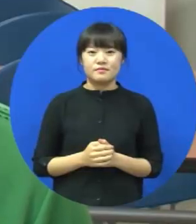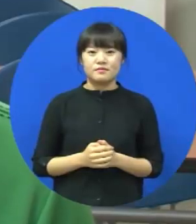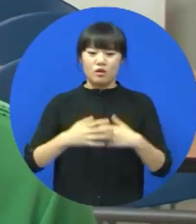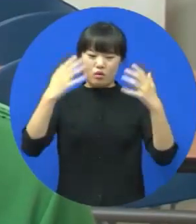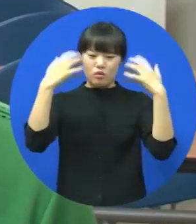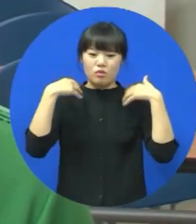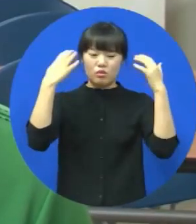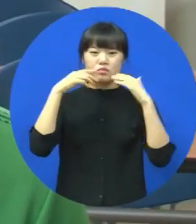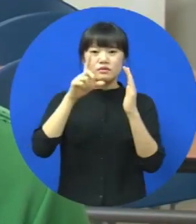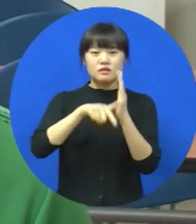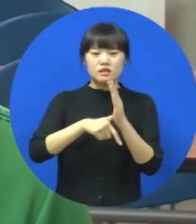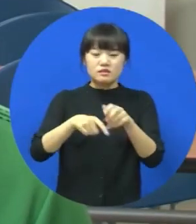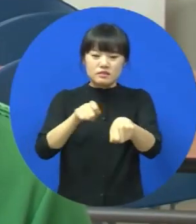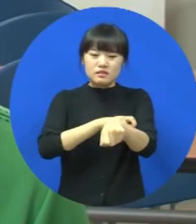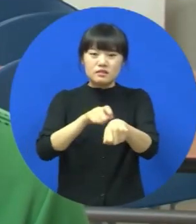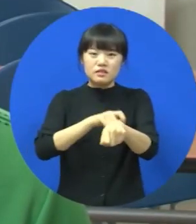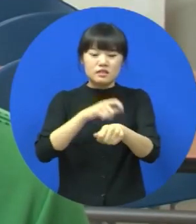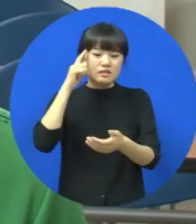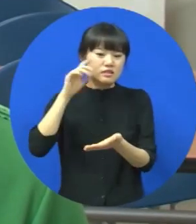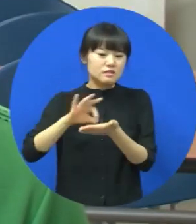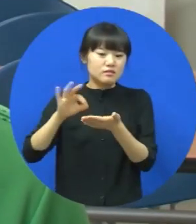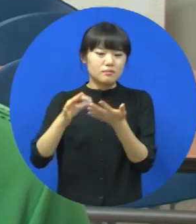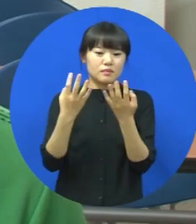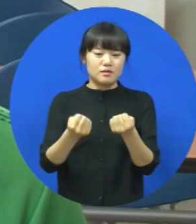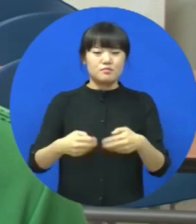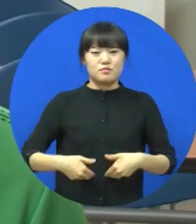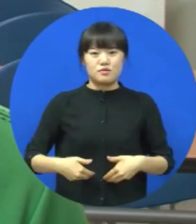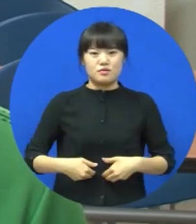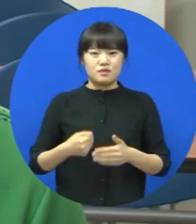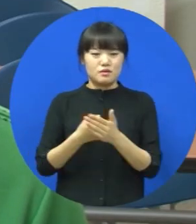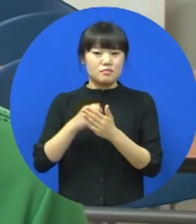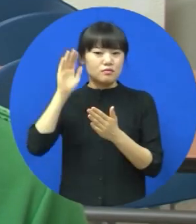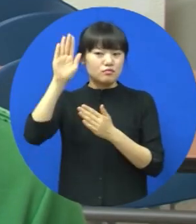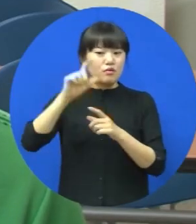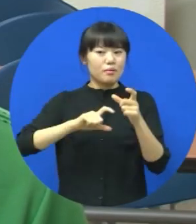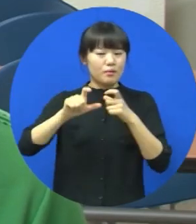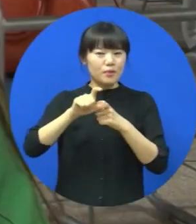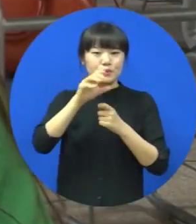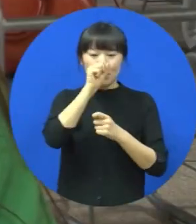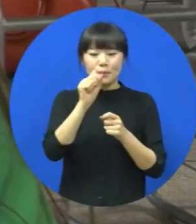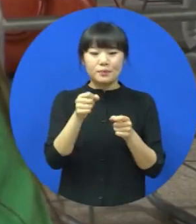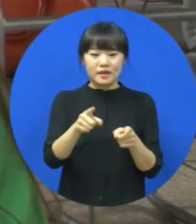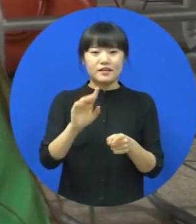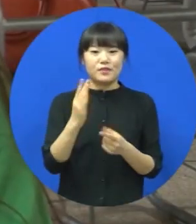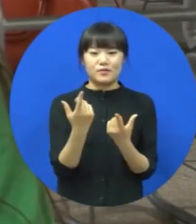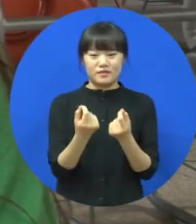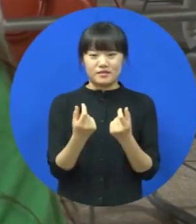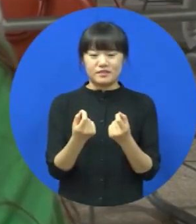여름에 좀 특히 이거에 좀 신경 많이 써야 되는 부분이 있어서 앞으로 좀 더 특별한 계기가 될 것 같습니다.